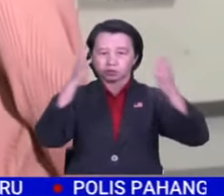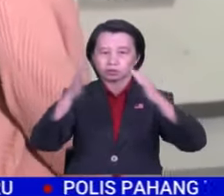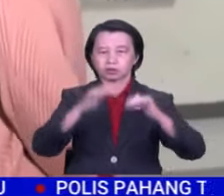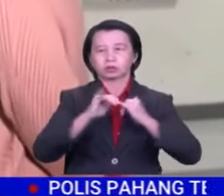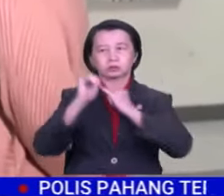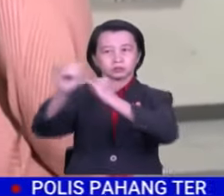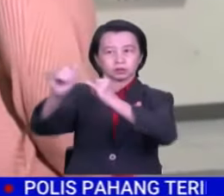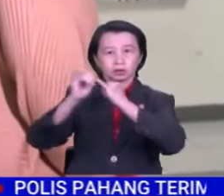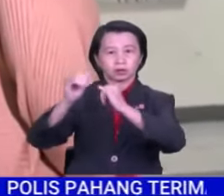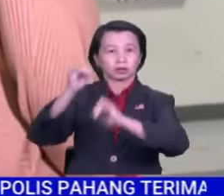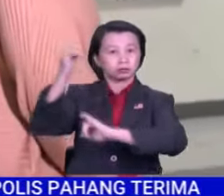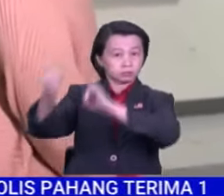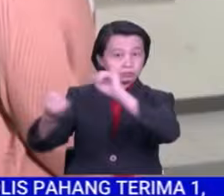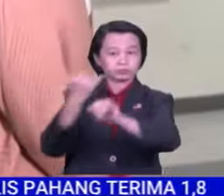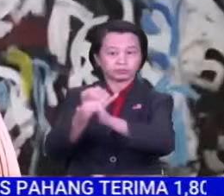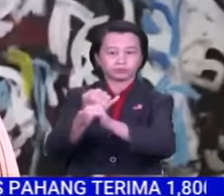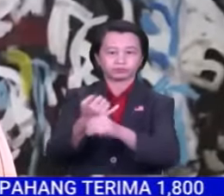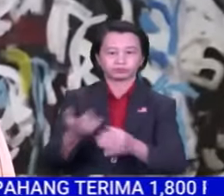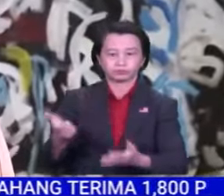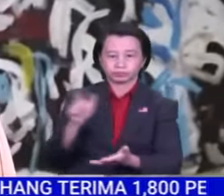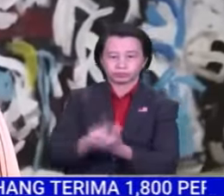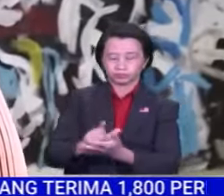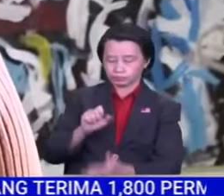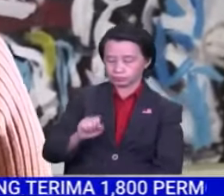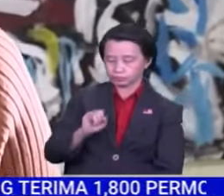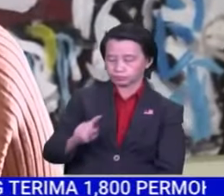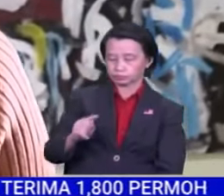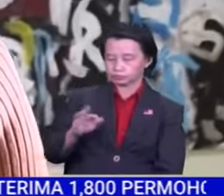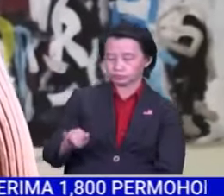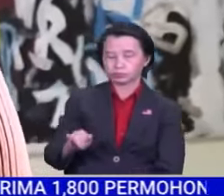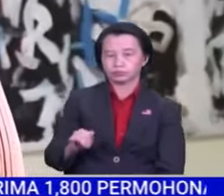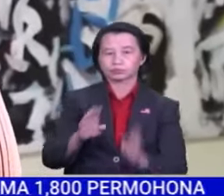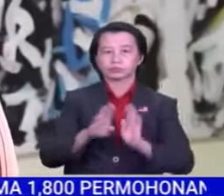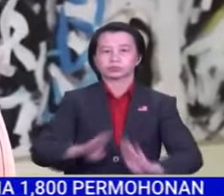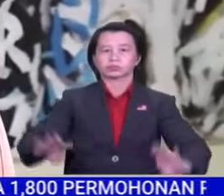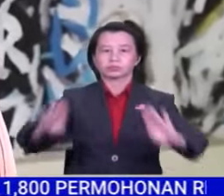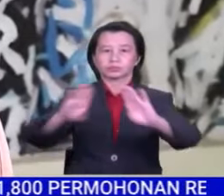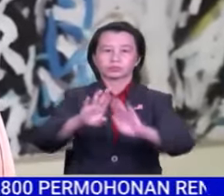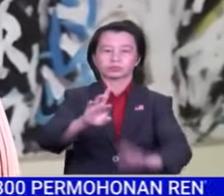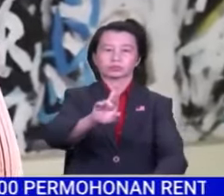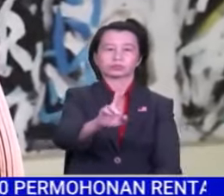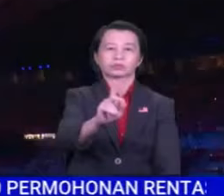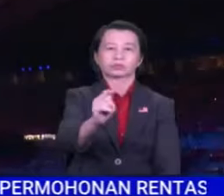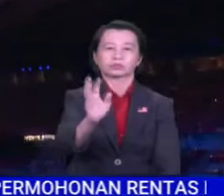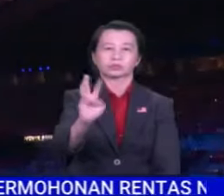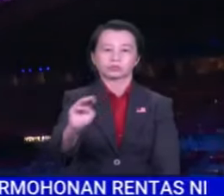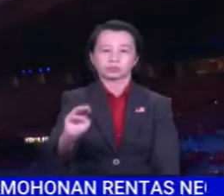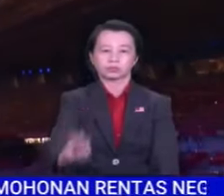bertaraf antarabangsa. Laporan Siti Aisyah Cik P, Berita RTM.